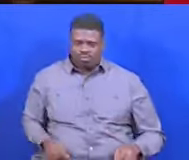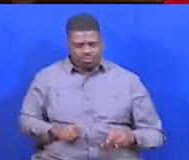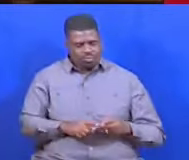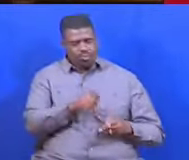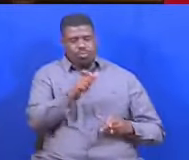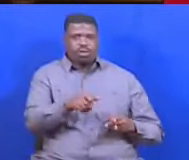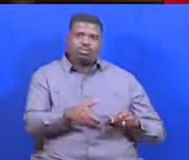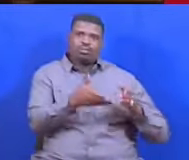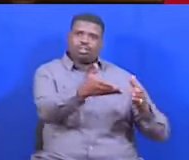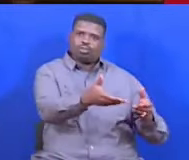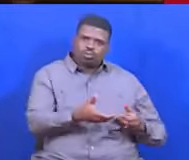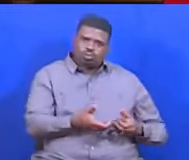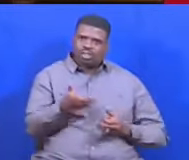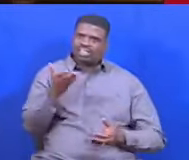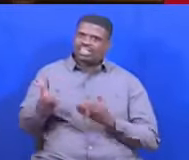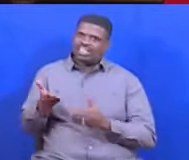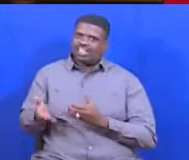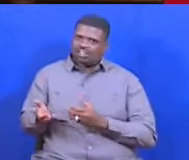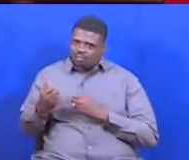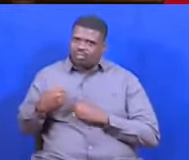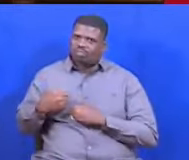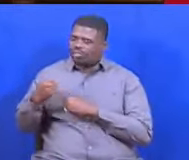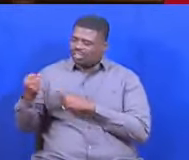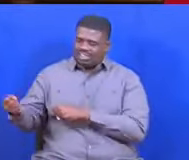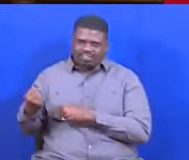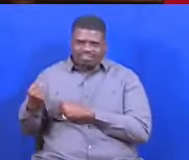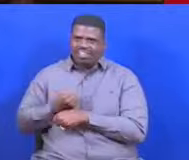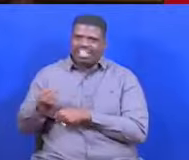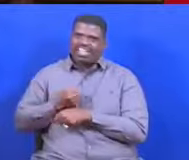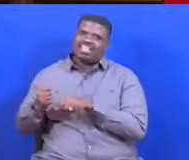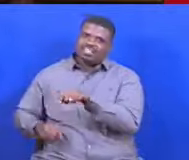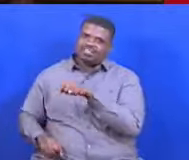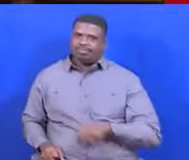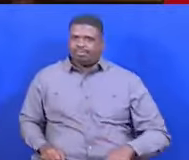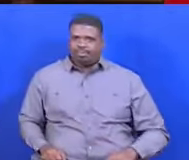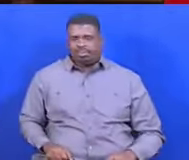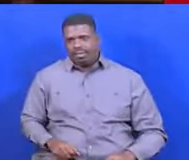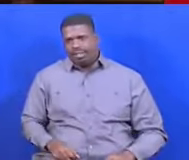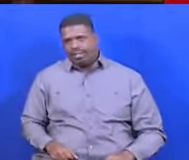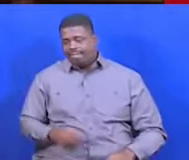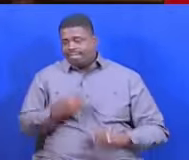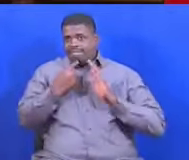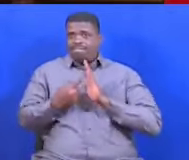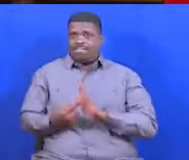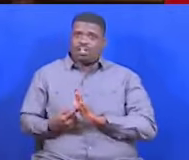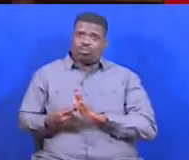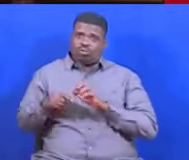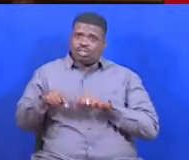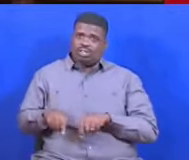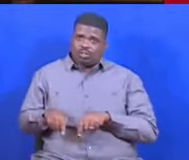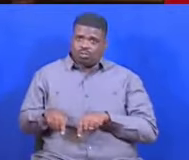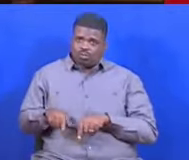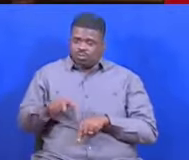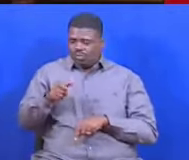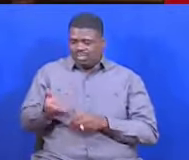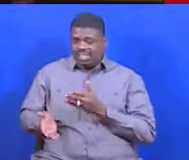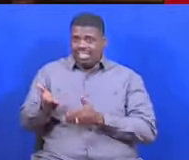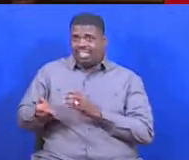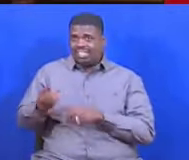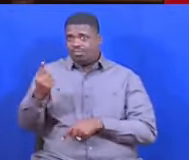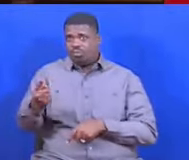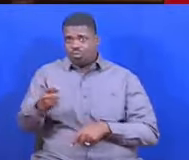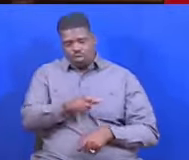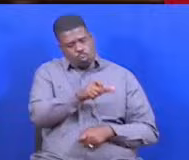watu watachukua hizi zahanati wataziendesha. Ukiangalia leo hii zahanati moja inatakiwa watumishi 13.